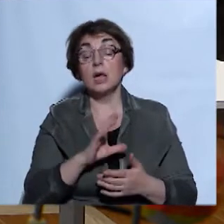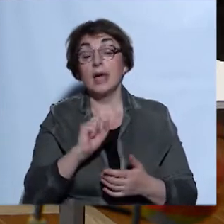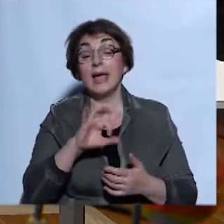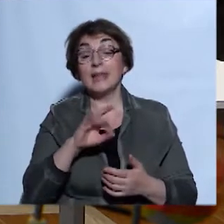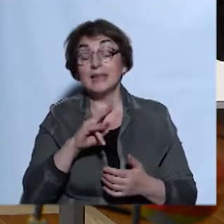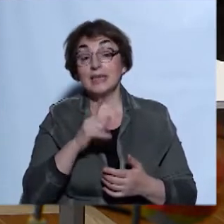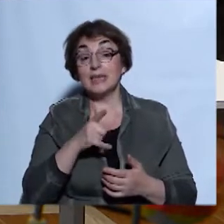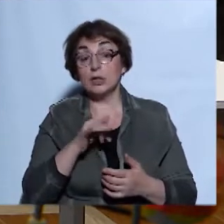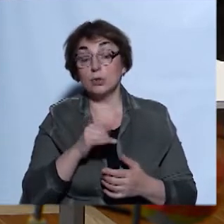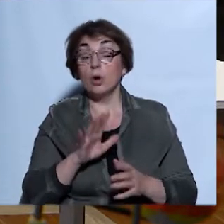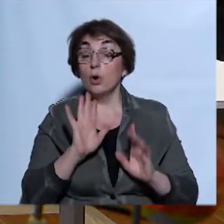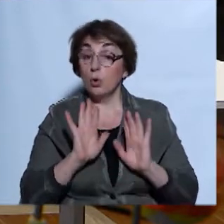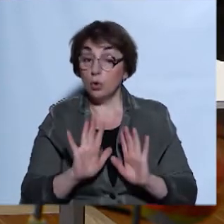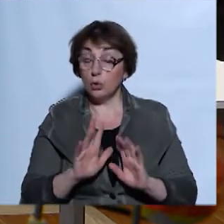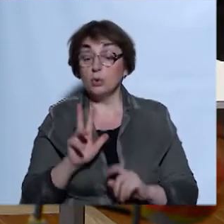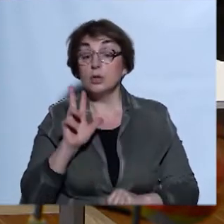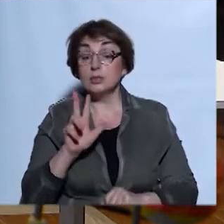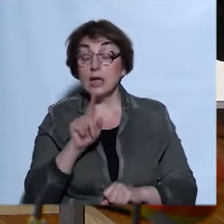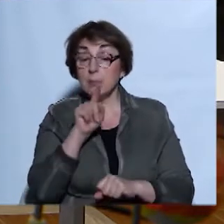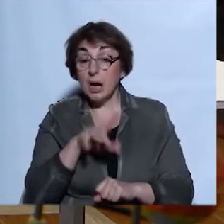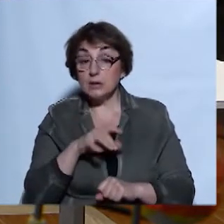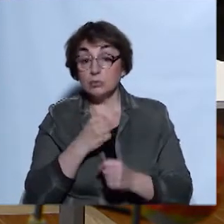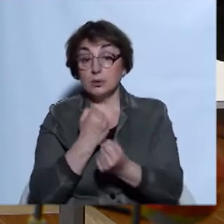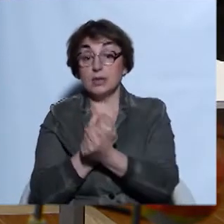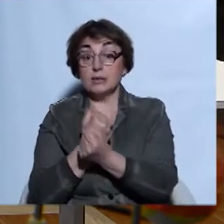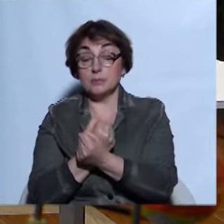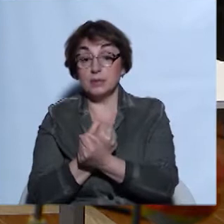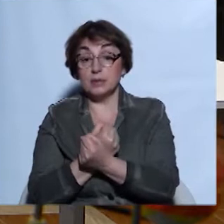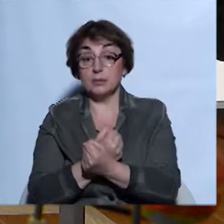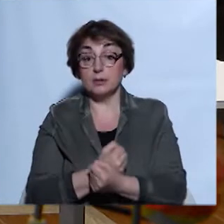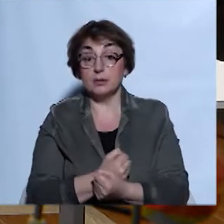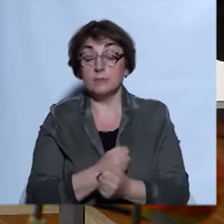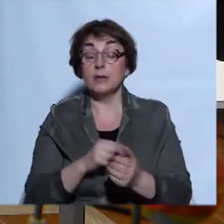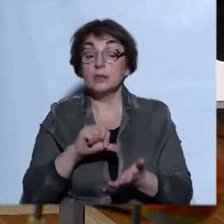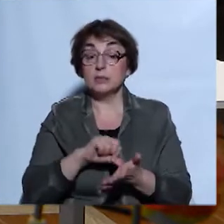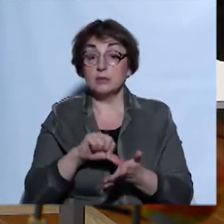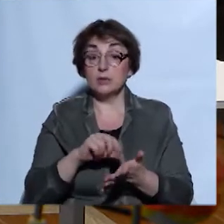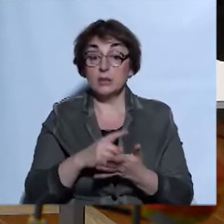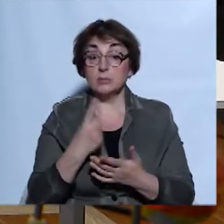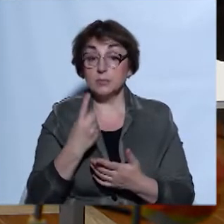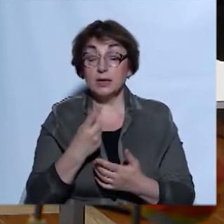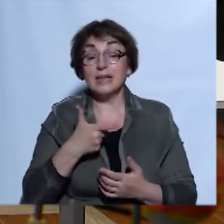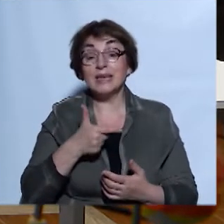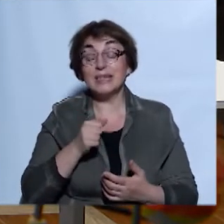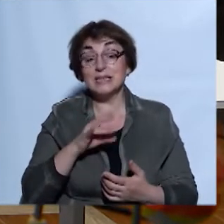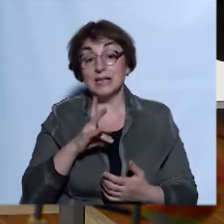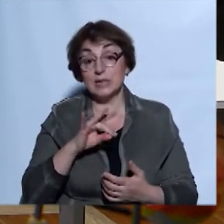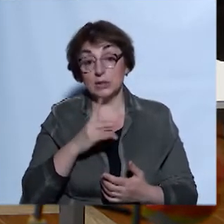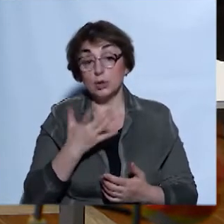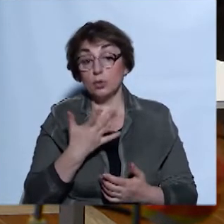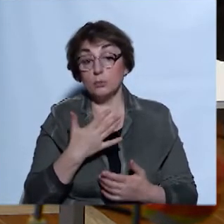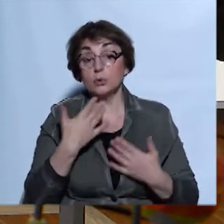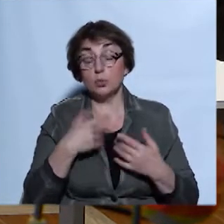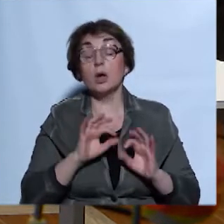ხოლო რაც შეეხება სამატომიან სპირტებს, სამატომიანი სპირტების წარმომადგენელი პირველი არის გლიცერინი, რომელზეც